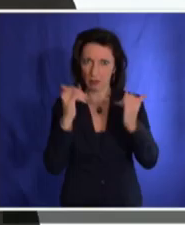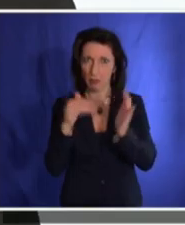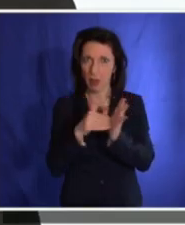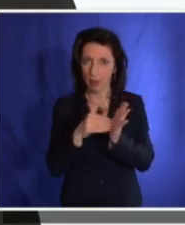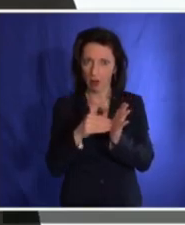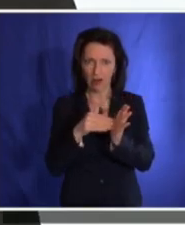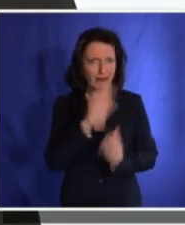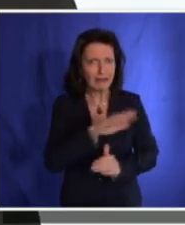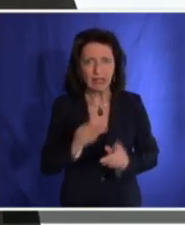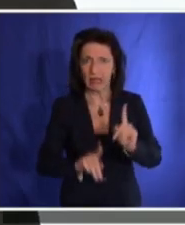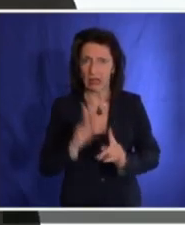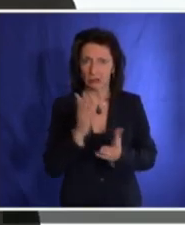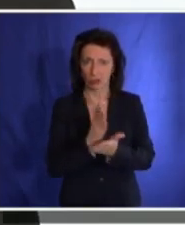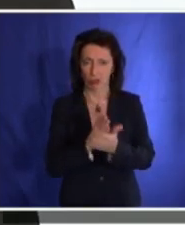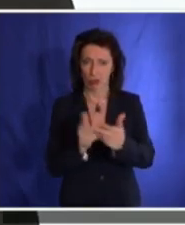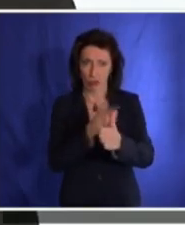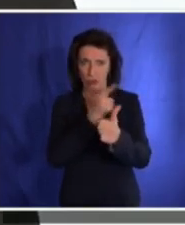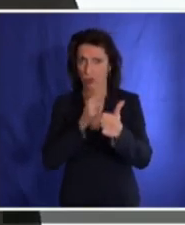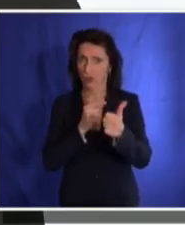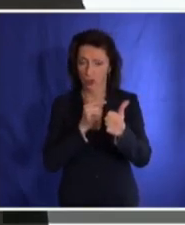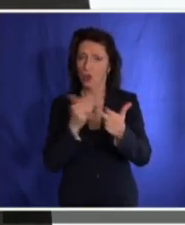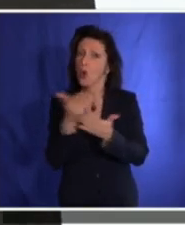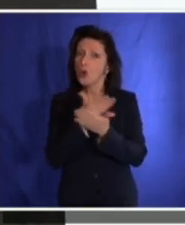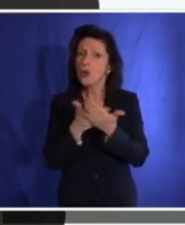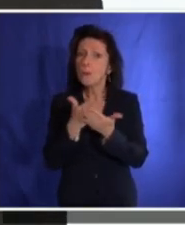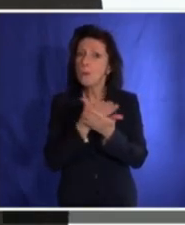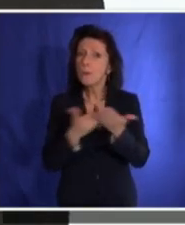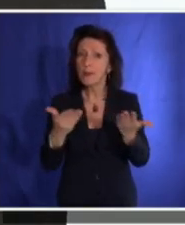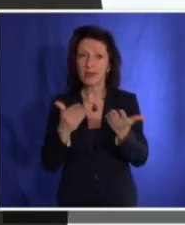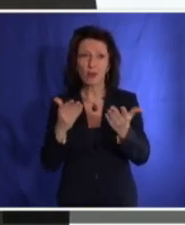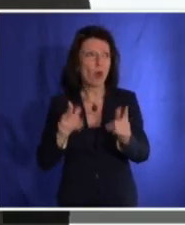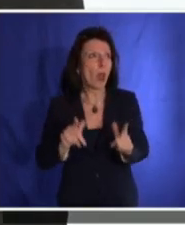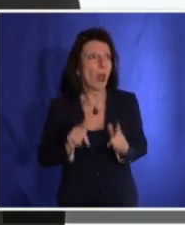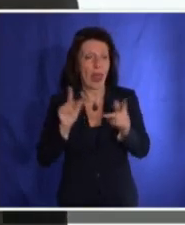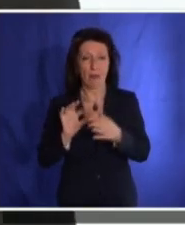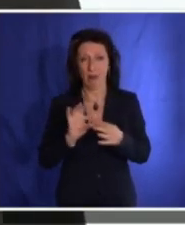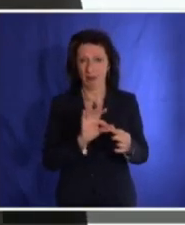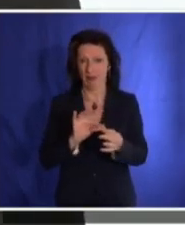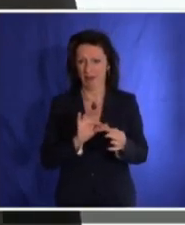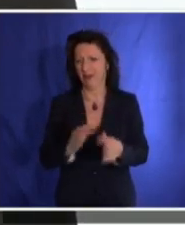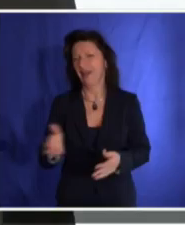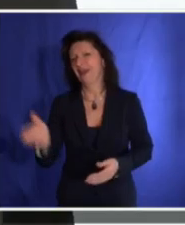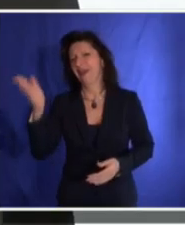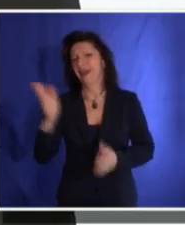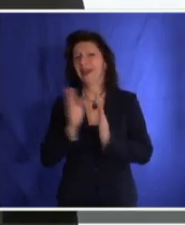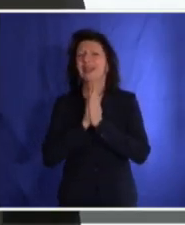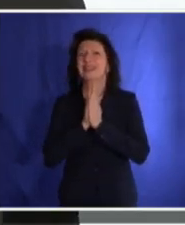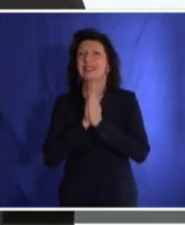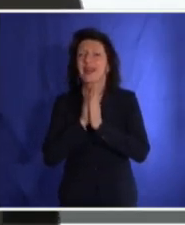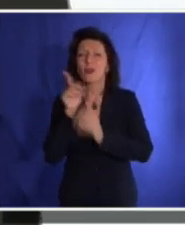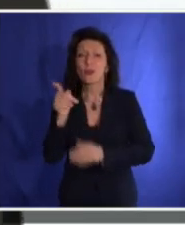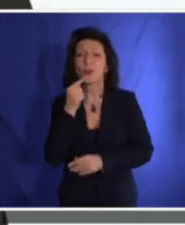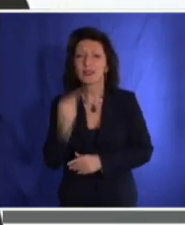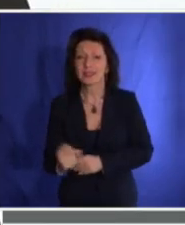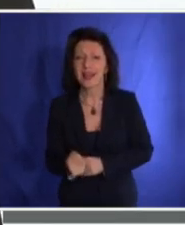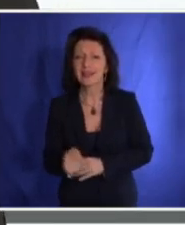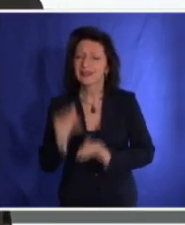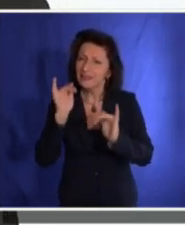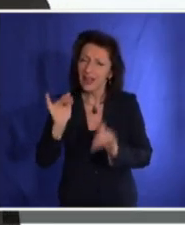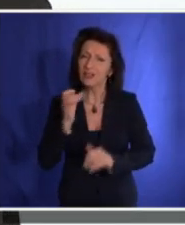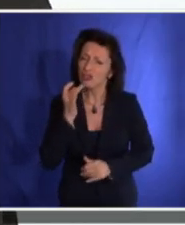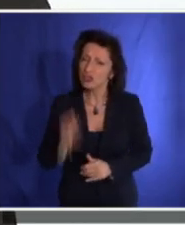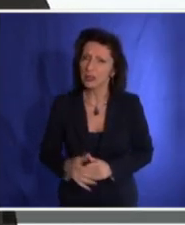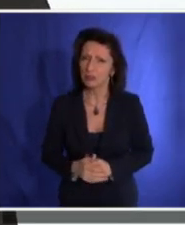weg. Und Bildung, die mit dem Leben zu tun hat. Frell, ich setze da auf das, was du gesagt hast, das ist so,